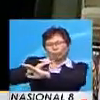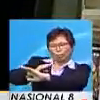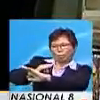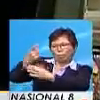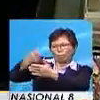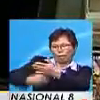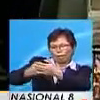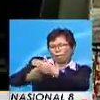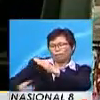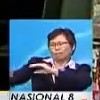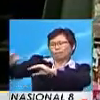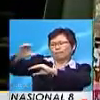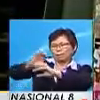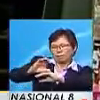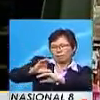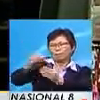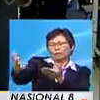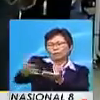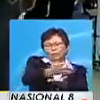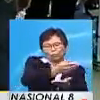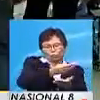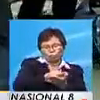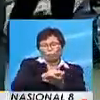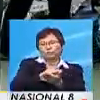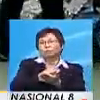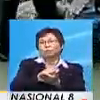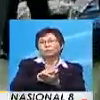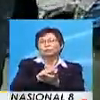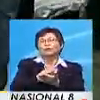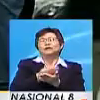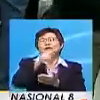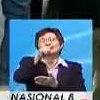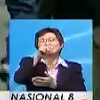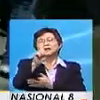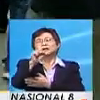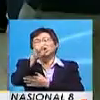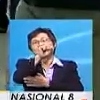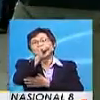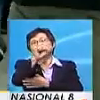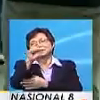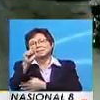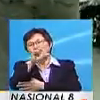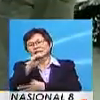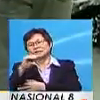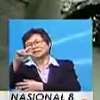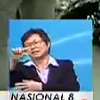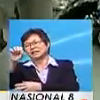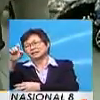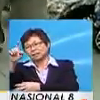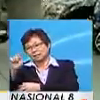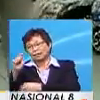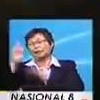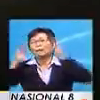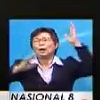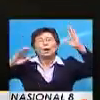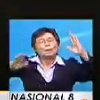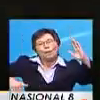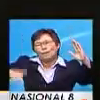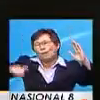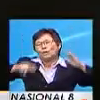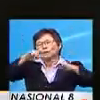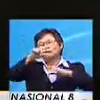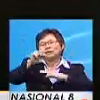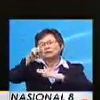percukaian berganda dalam kutipan Cukai jualan dan perkhidmatan sst dan GST Malaysia mulaelaksanakan